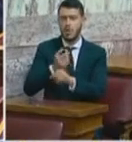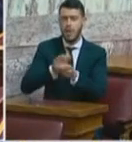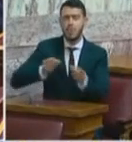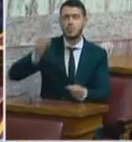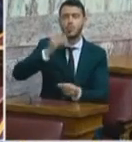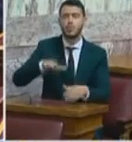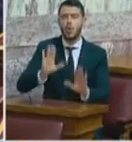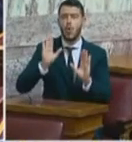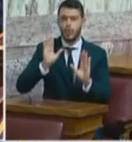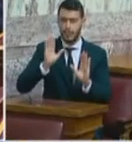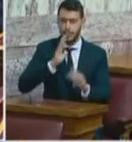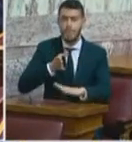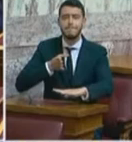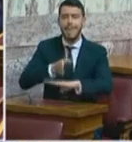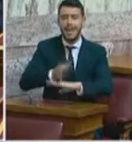Αντιπρόεδρος.